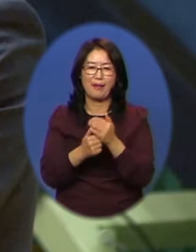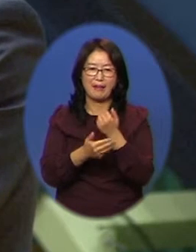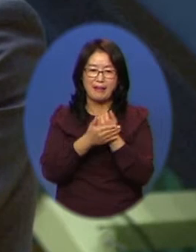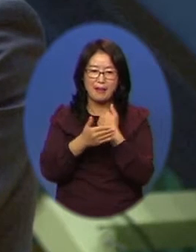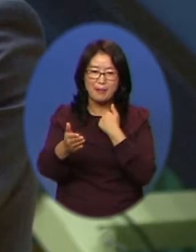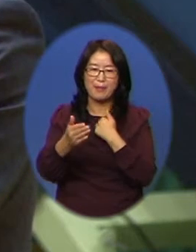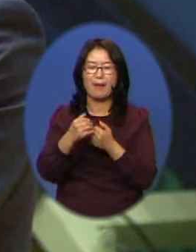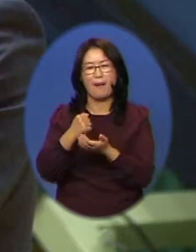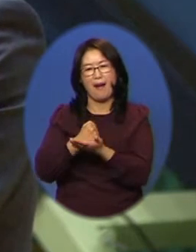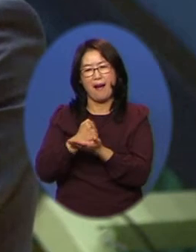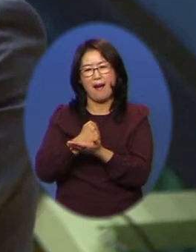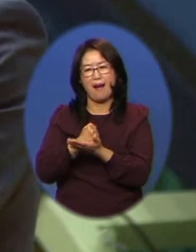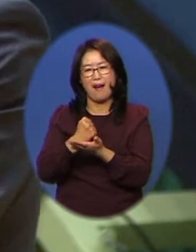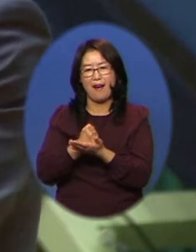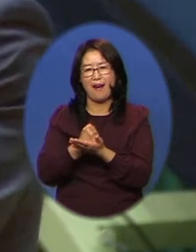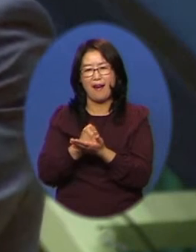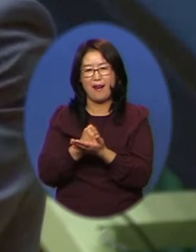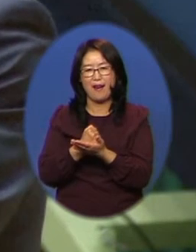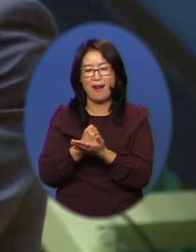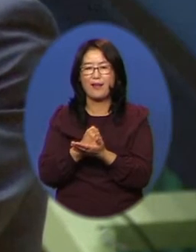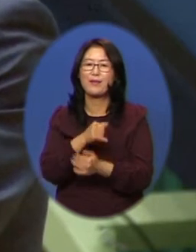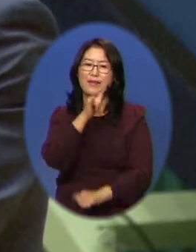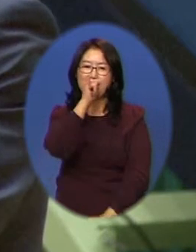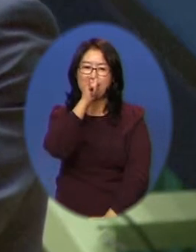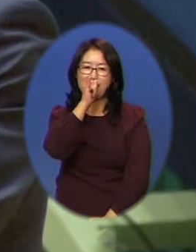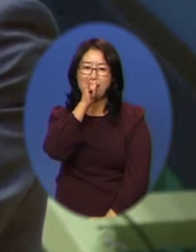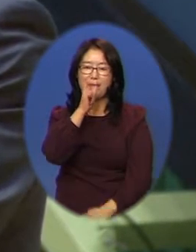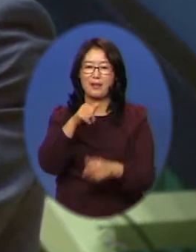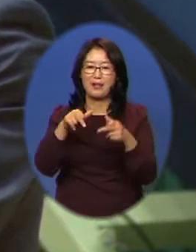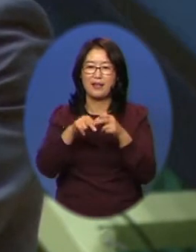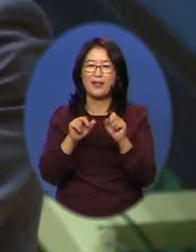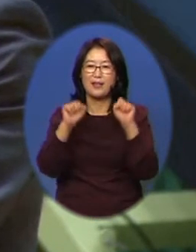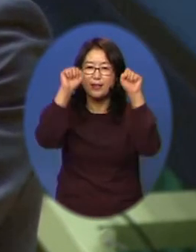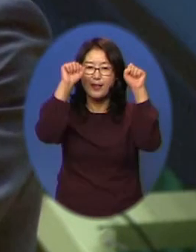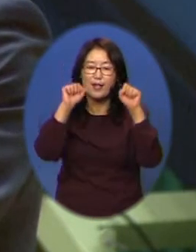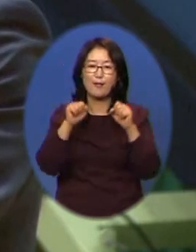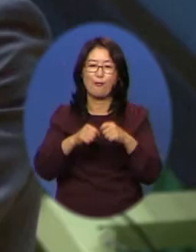선수단의 아쉬움을 위로하고 장애인 체육 저변 확대를 위해